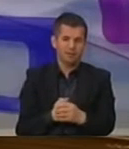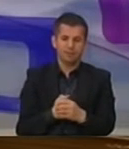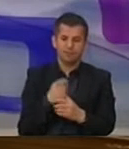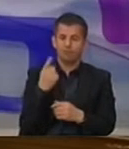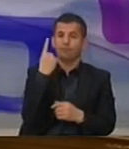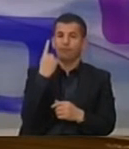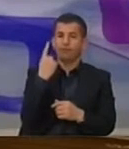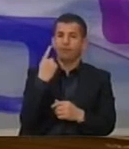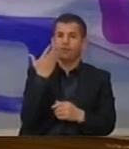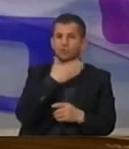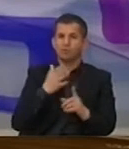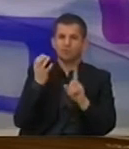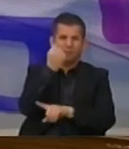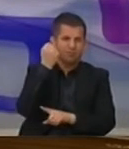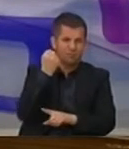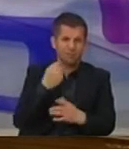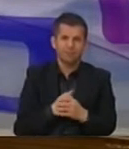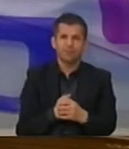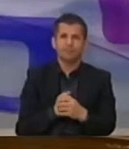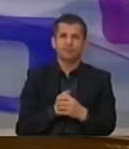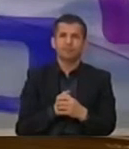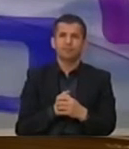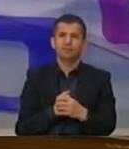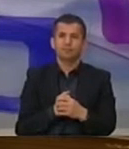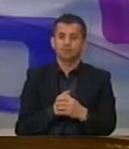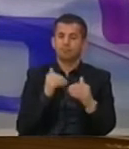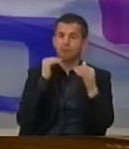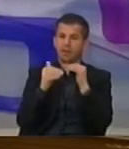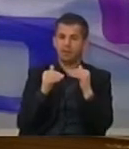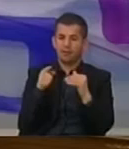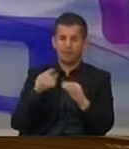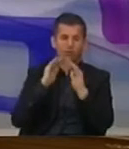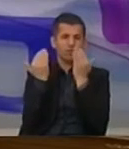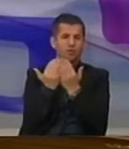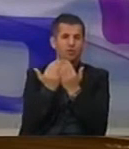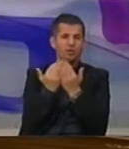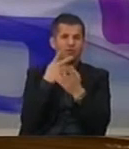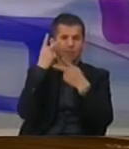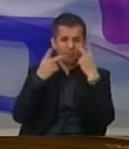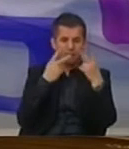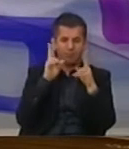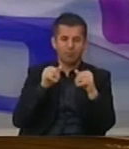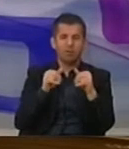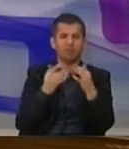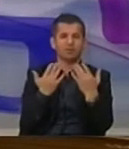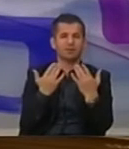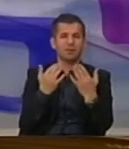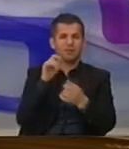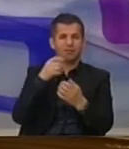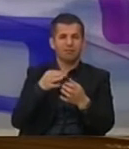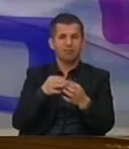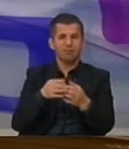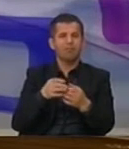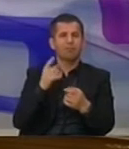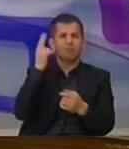një arritje e madhe. Paralel me këtë, Departamenti i Meteorologjisë po bën kalibrimin, apo siç